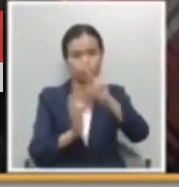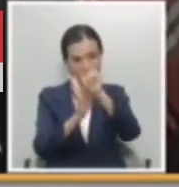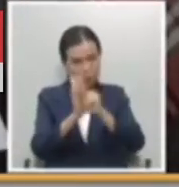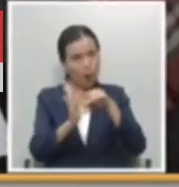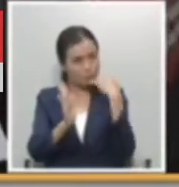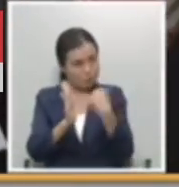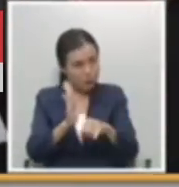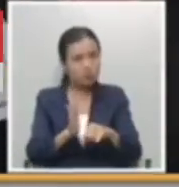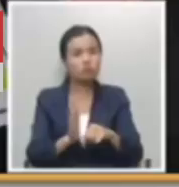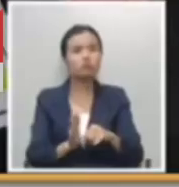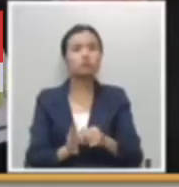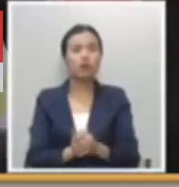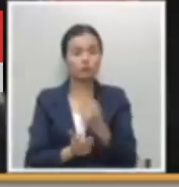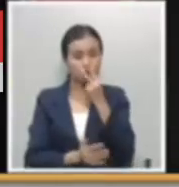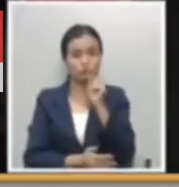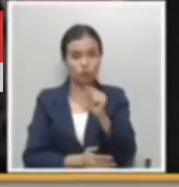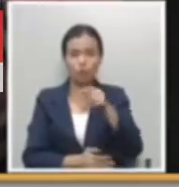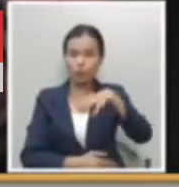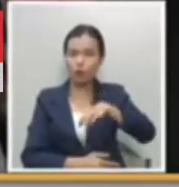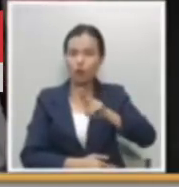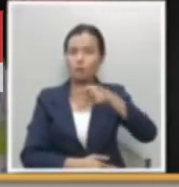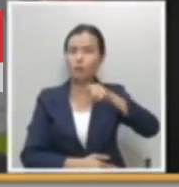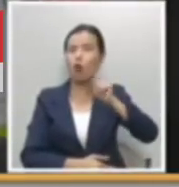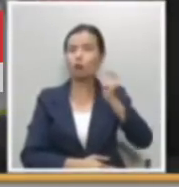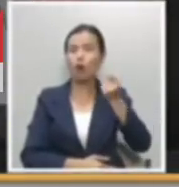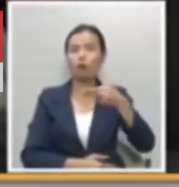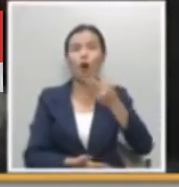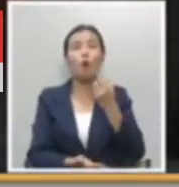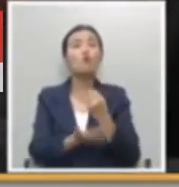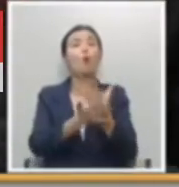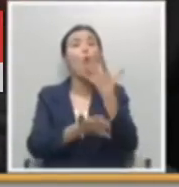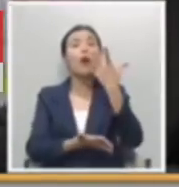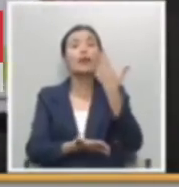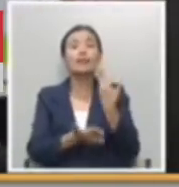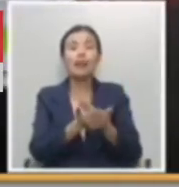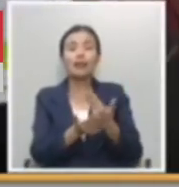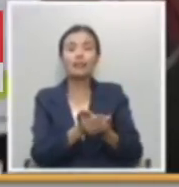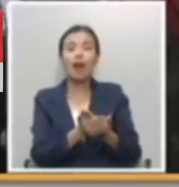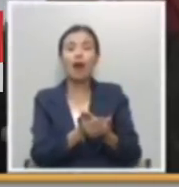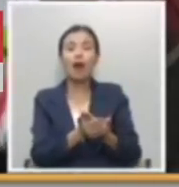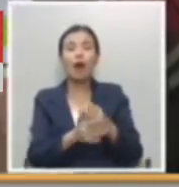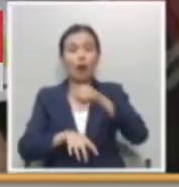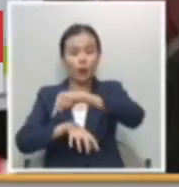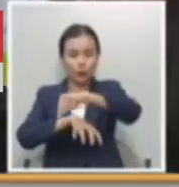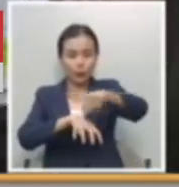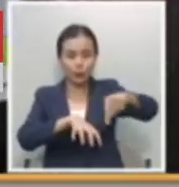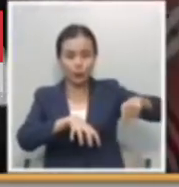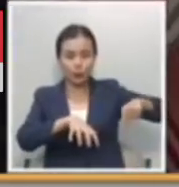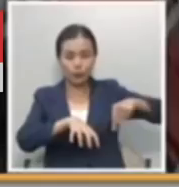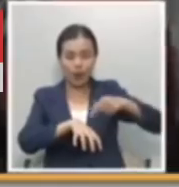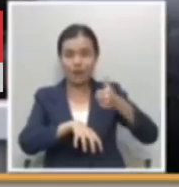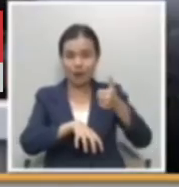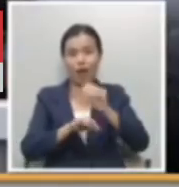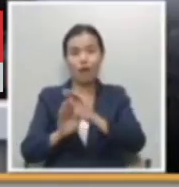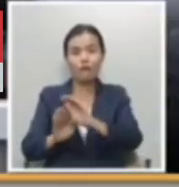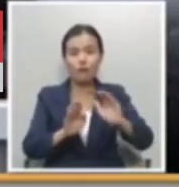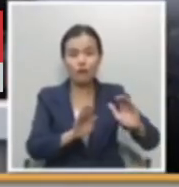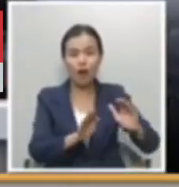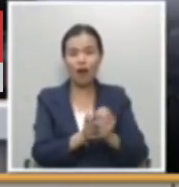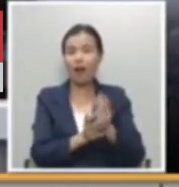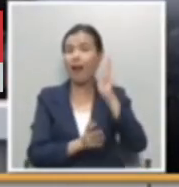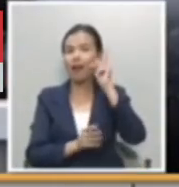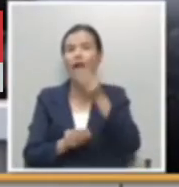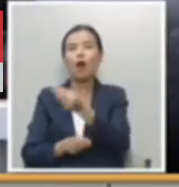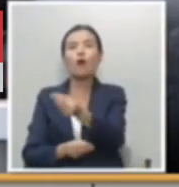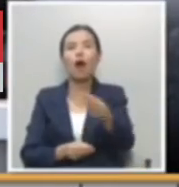เลยแล้วก็ท่านดูนะครับบริษัทปตท.พอรวยเสร็จปุ๊บเอาเงินไปฝากตามเกาะแก่งต่างๆท่านดูลิสต์ได้เลยเดี๋ยวจะแจกสื่อมวลชนฝากไป